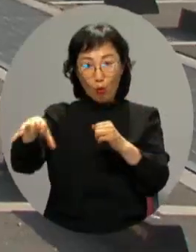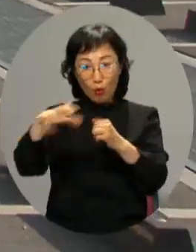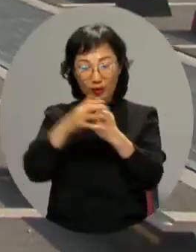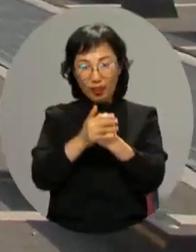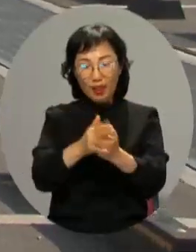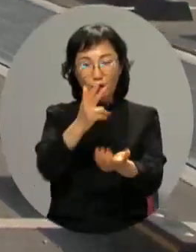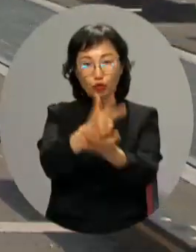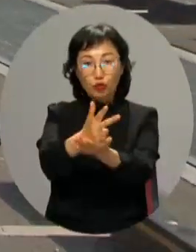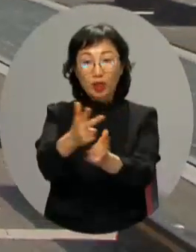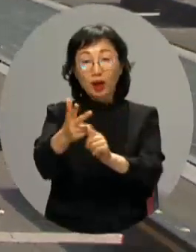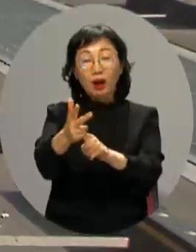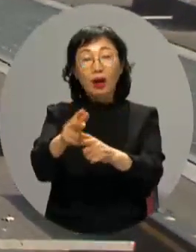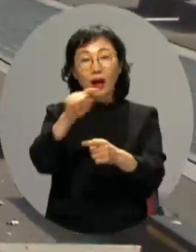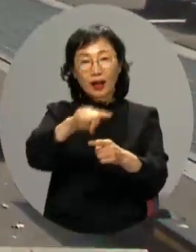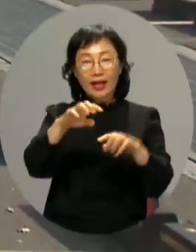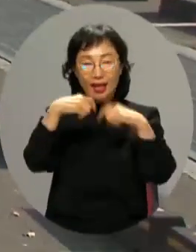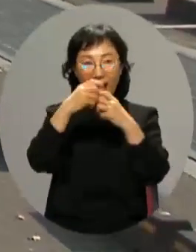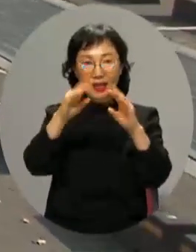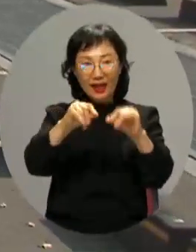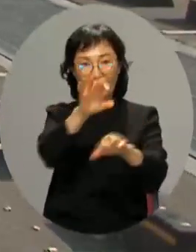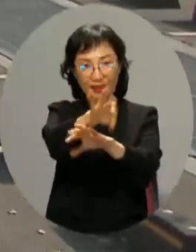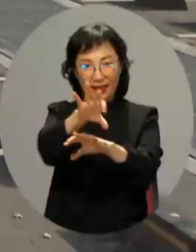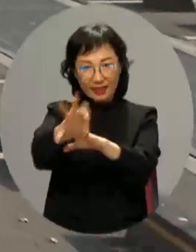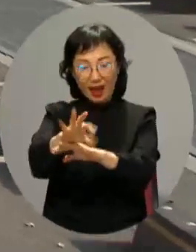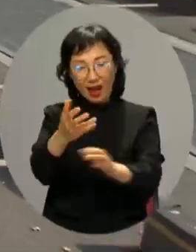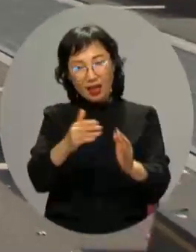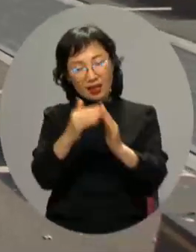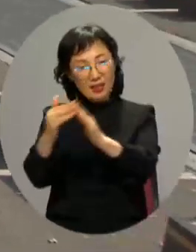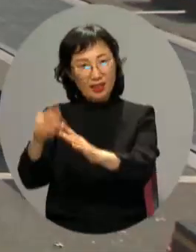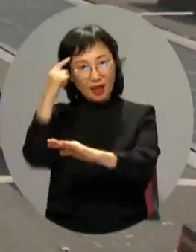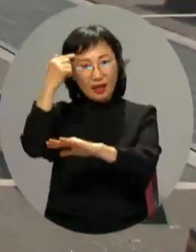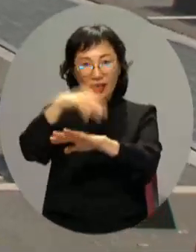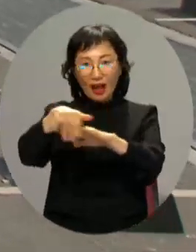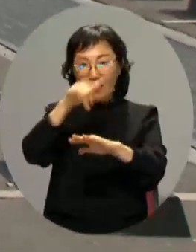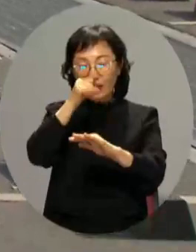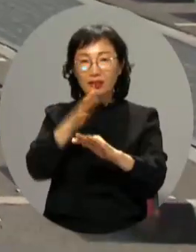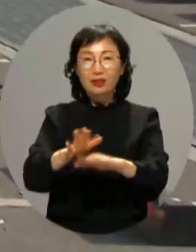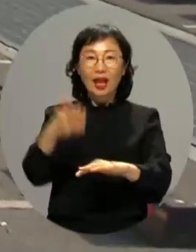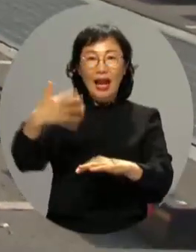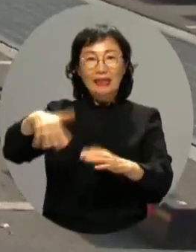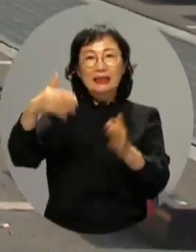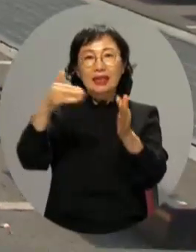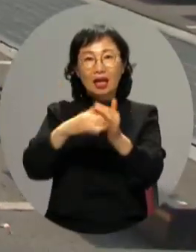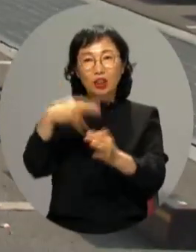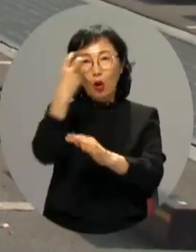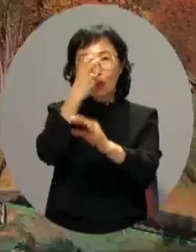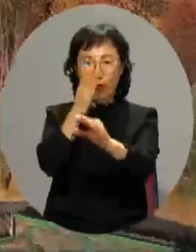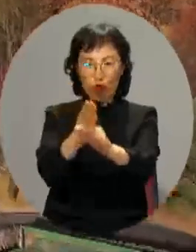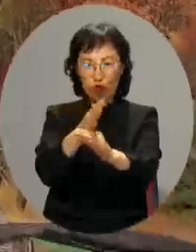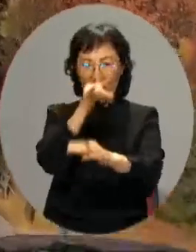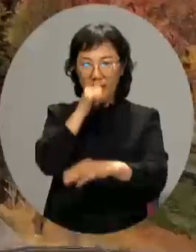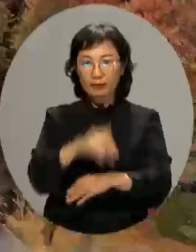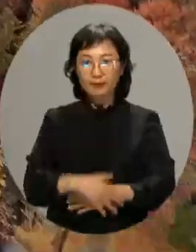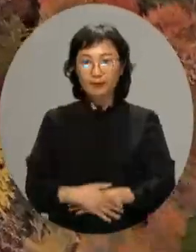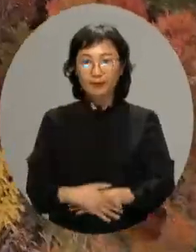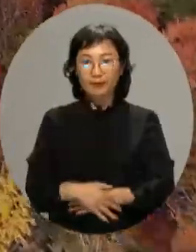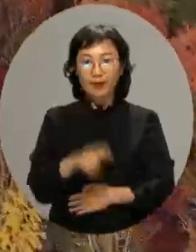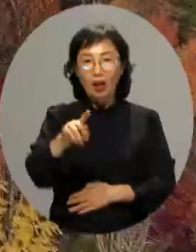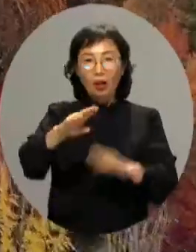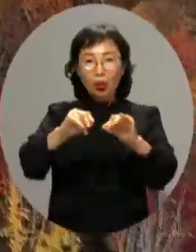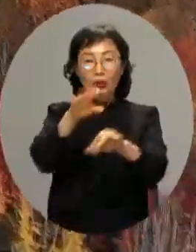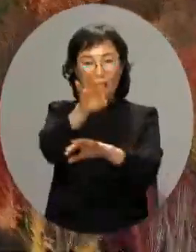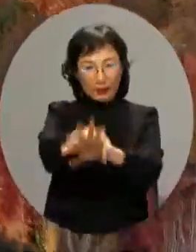사들여 놀이공원을 확장 이전시킨다는 계획이었지만 아직도 검토 중인 것으로 확인됐습니다. 부지